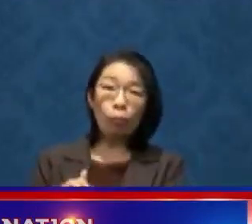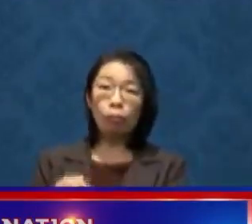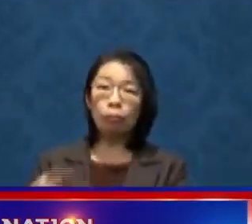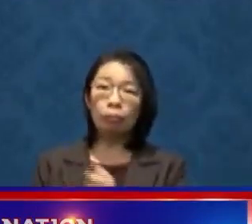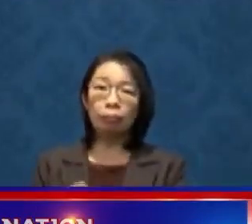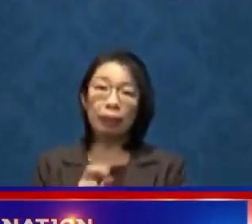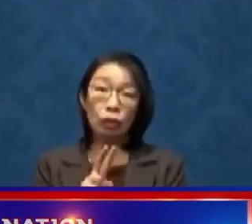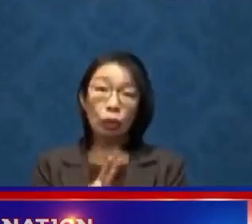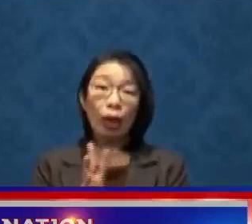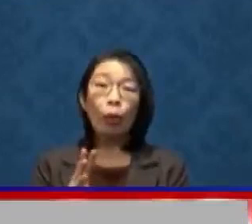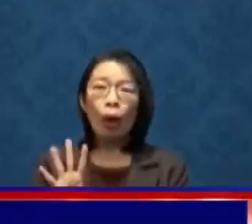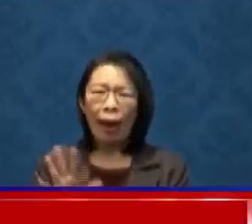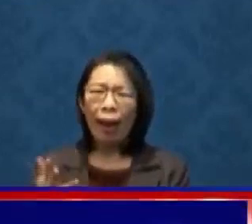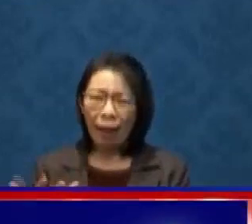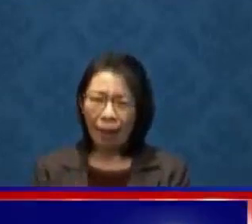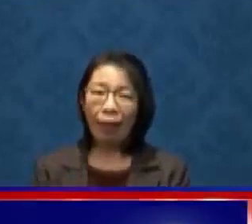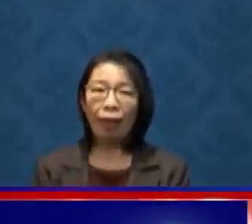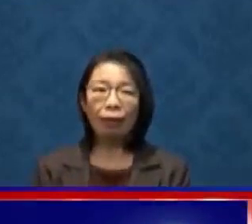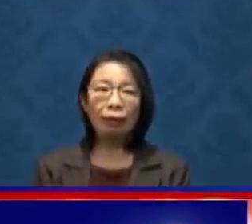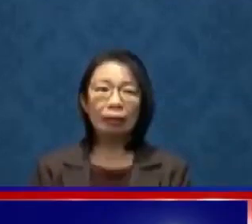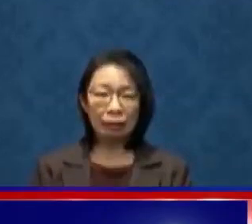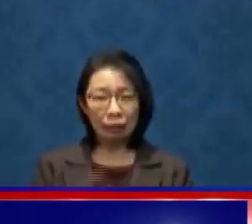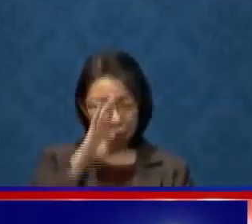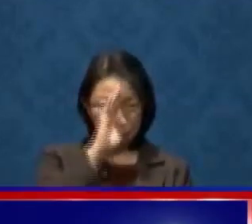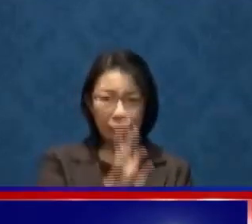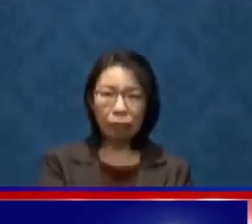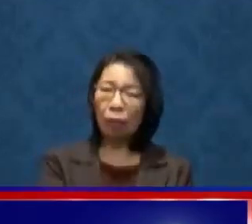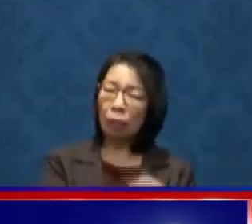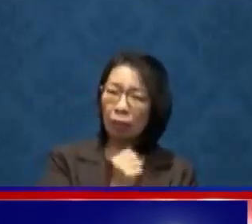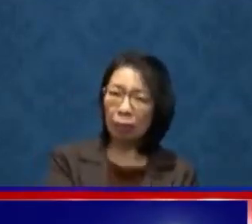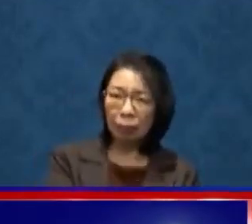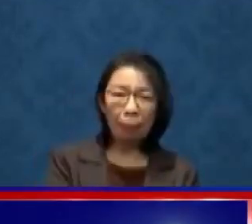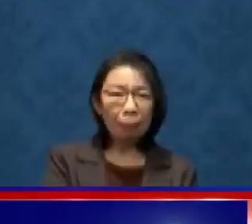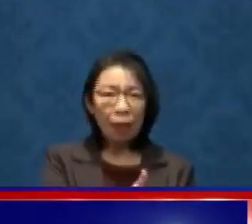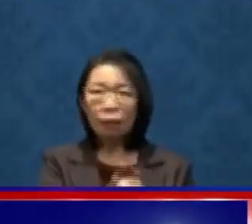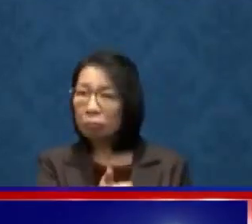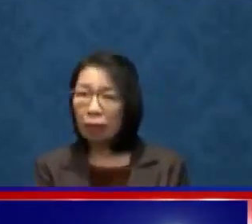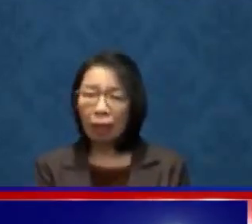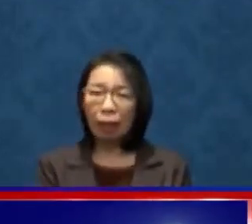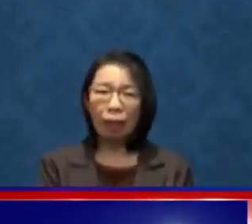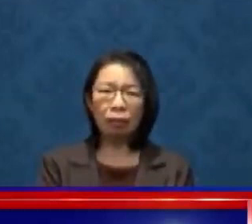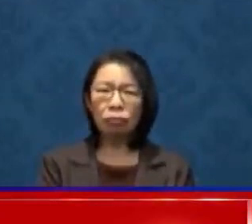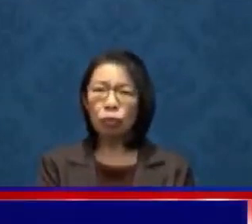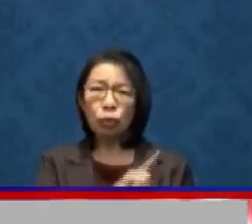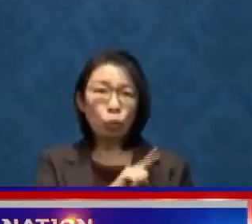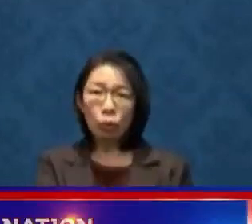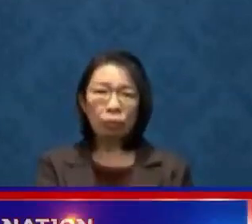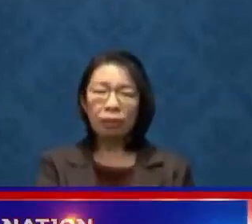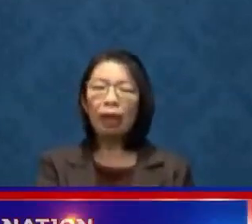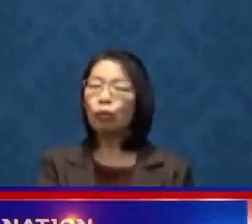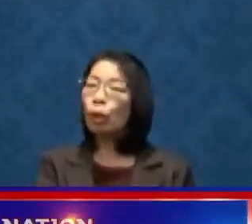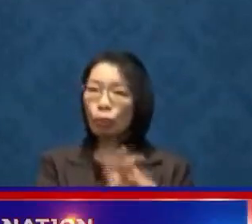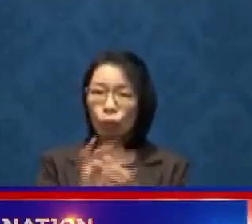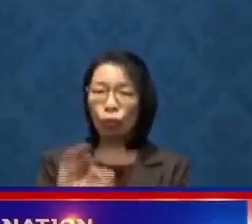แล้วไม่ใช่หนเจ้าหน้าไม่ใช่เรื่องของเจ้าหน้าที่ตำรวจปฏิบัติงานได้หรือไม่ได้เป็นเรื่องของรัฐบาลที่จะต้อง